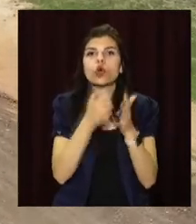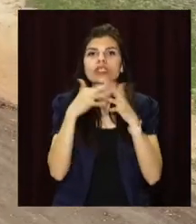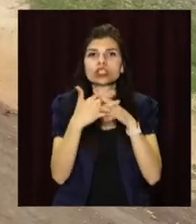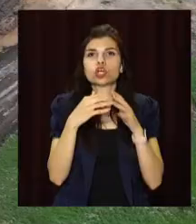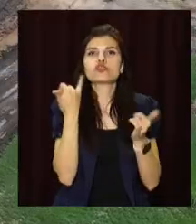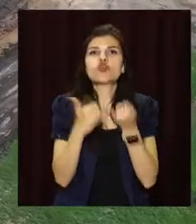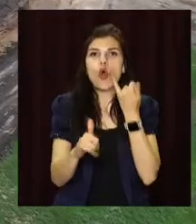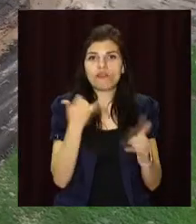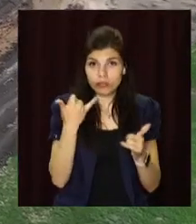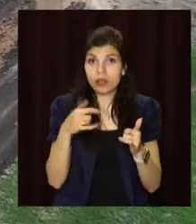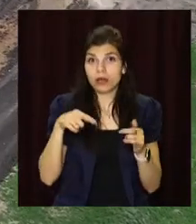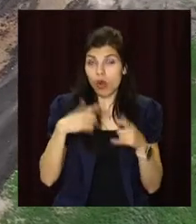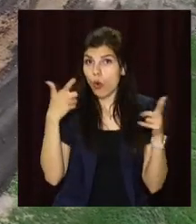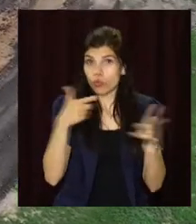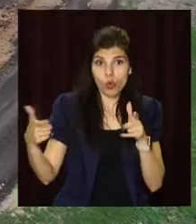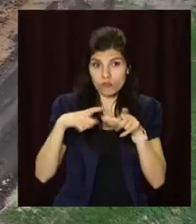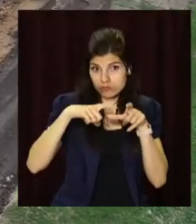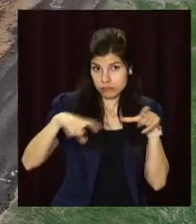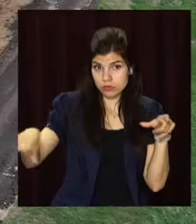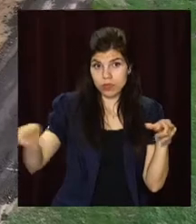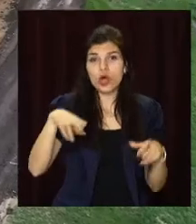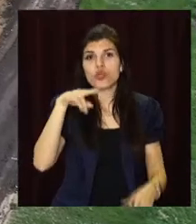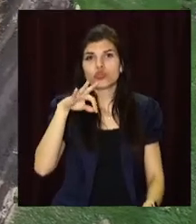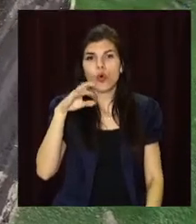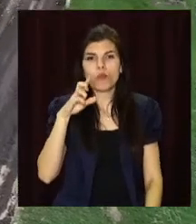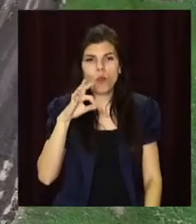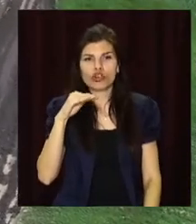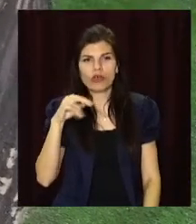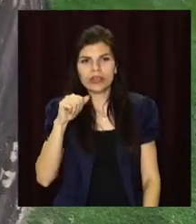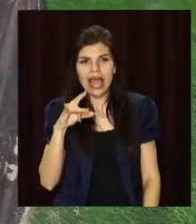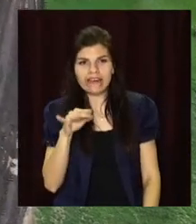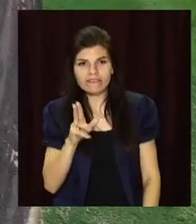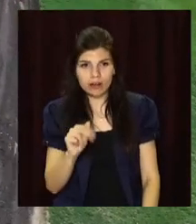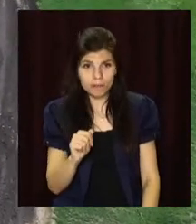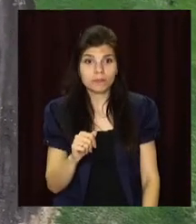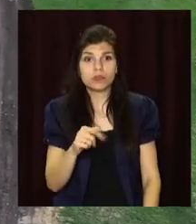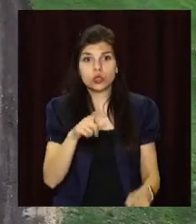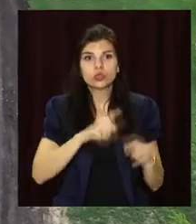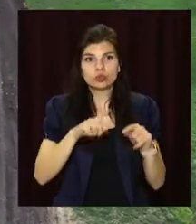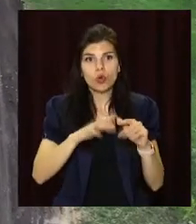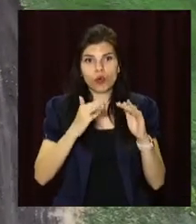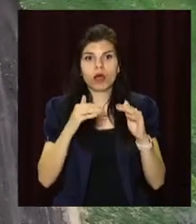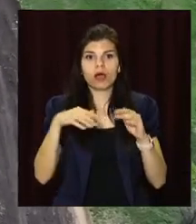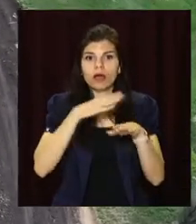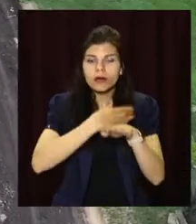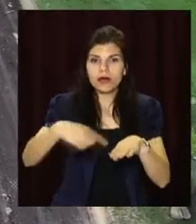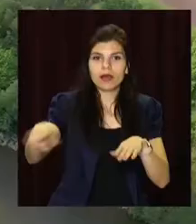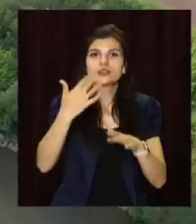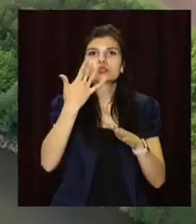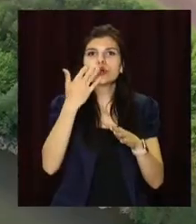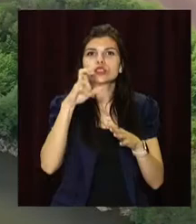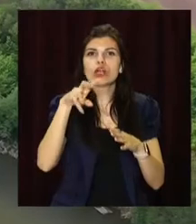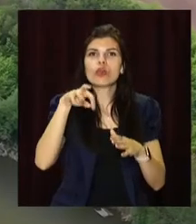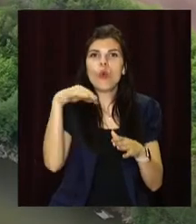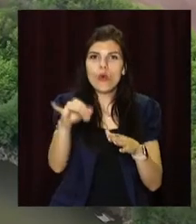вже 8 кілометрів готового покриття. До Божедарівки шлях з вирівнюючим шаром незабаром окладуть верхній. Поблизу